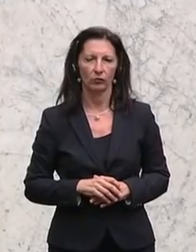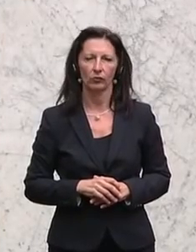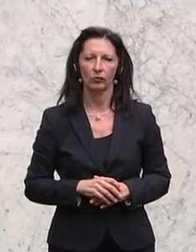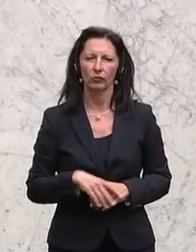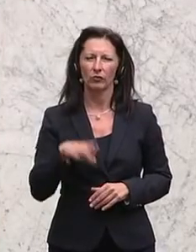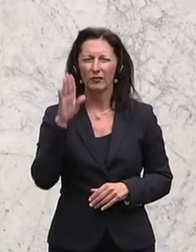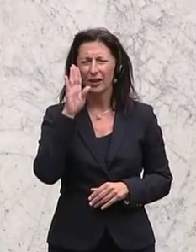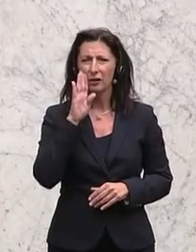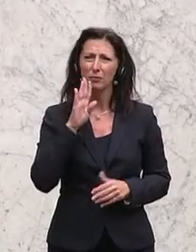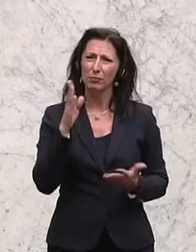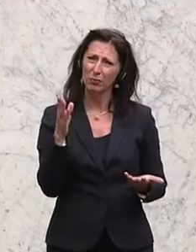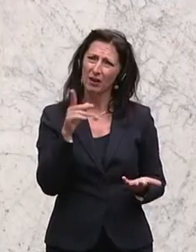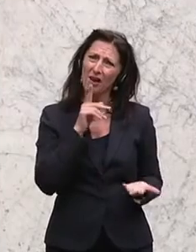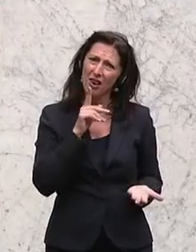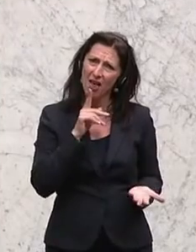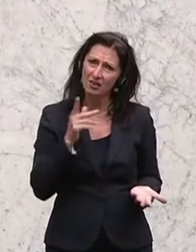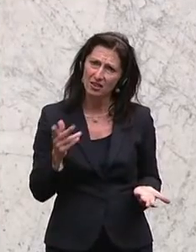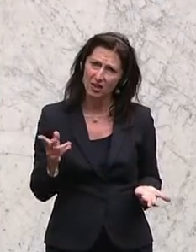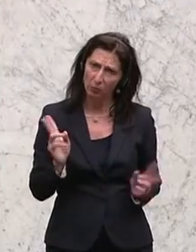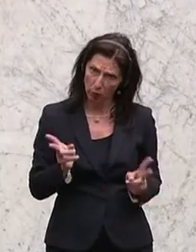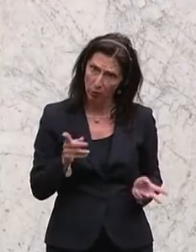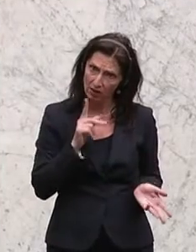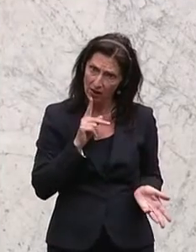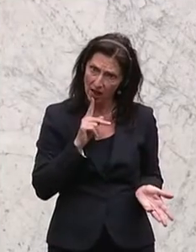Wenn Sie ein bisschen leise sein können.